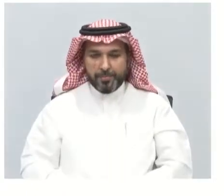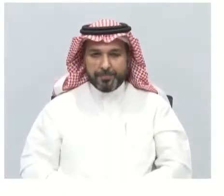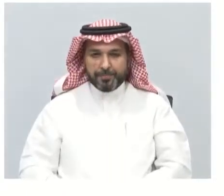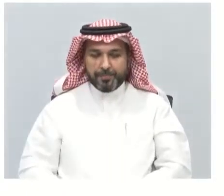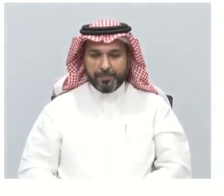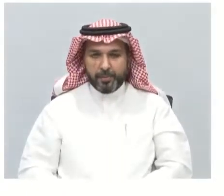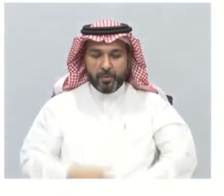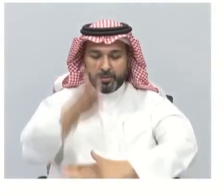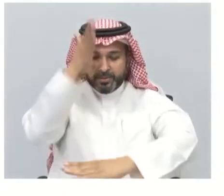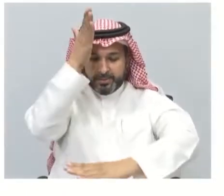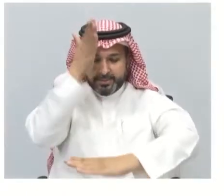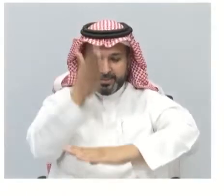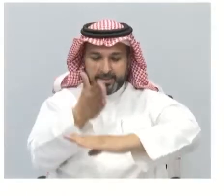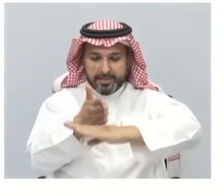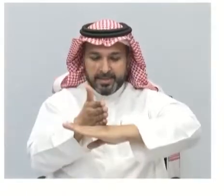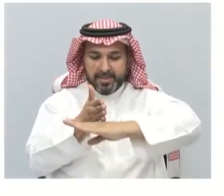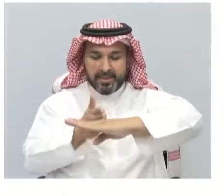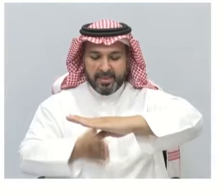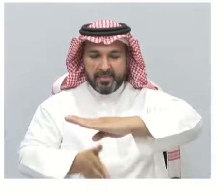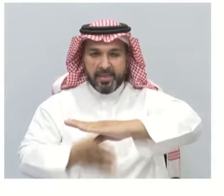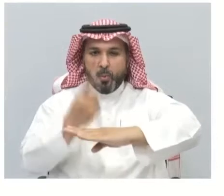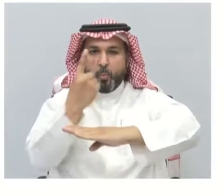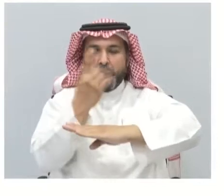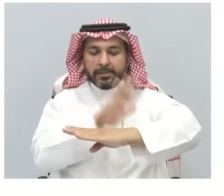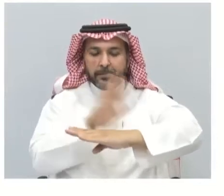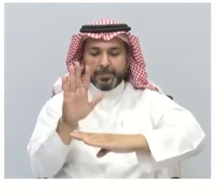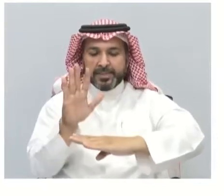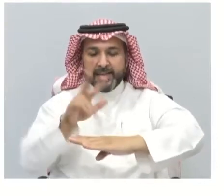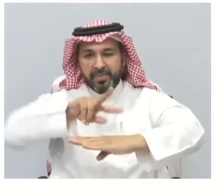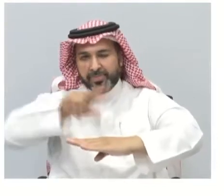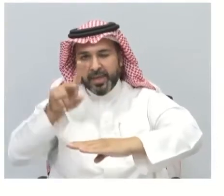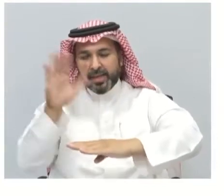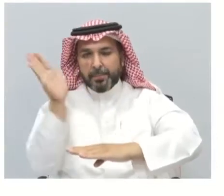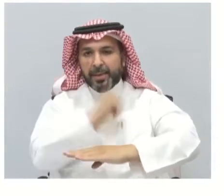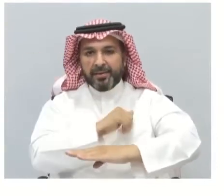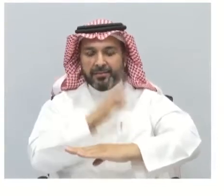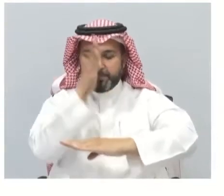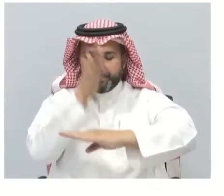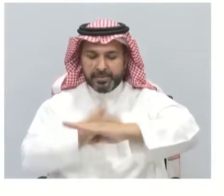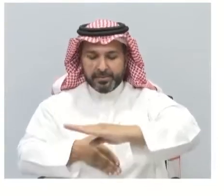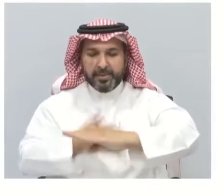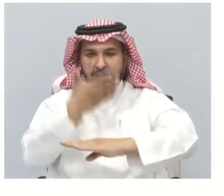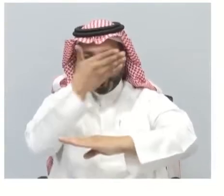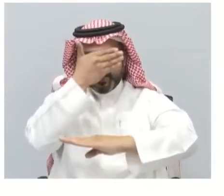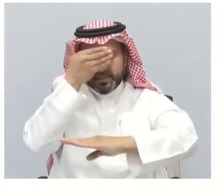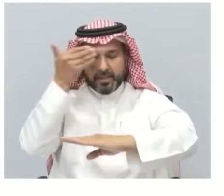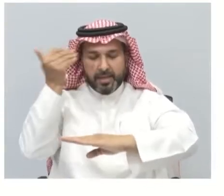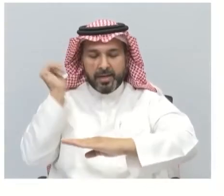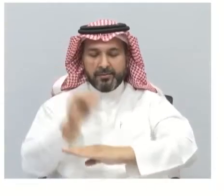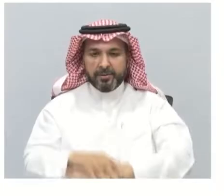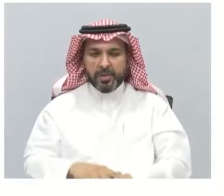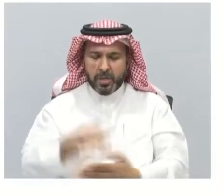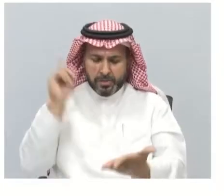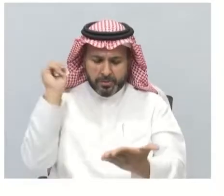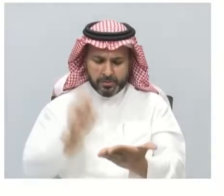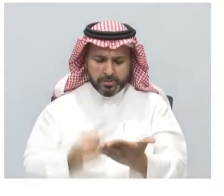واحيد فقط وحيد اذا هذه مسلمه تقبل بدون اثبات التعبير اللفظي لاي مستقيم ونقطه